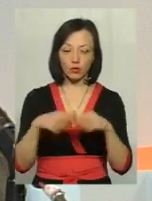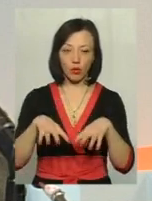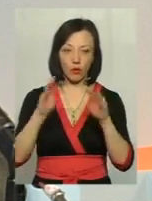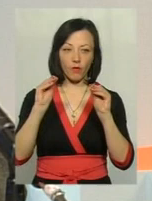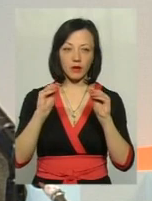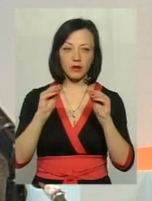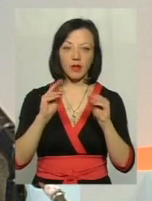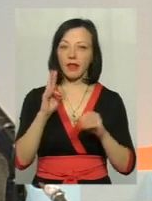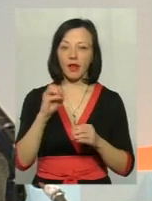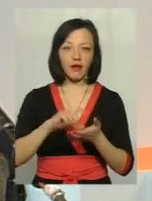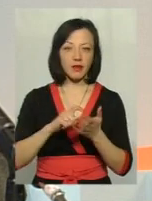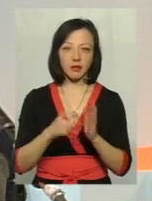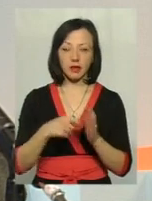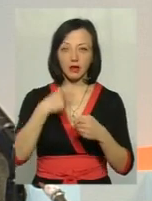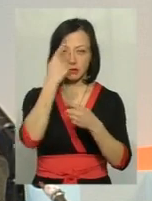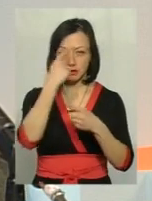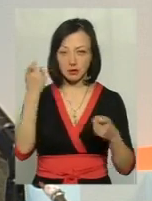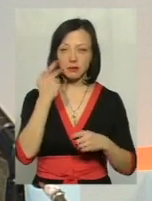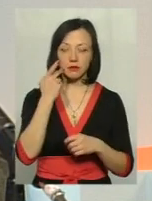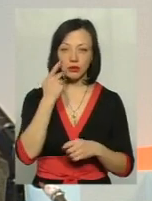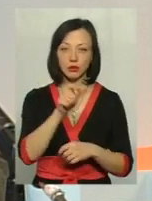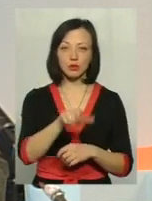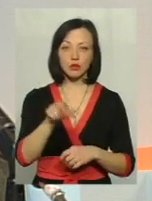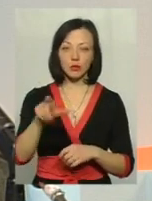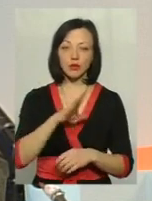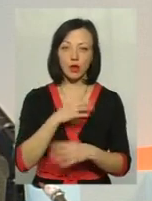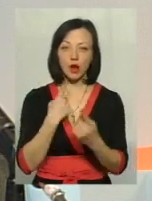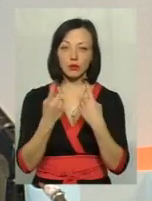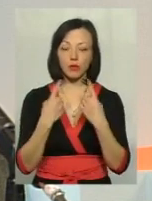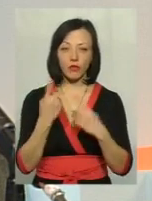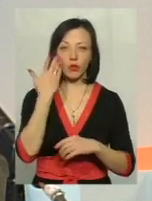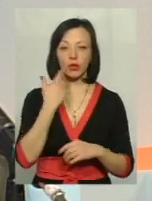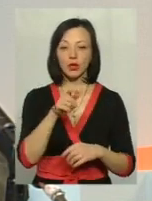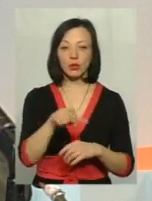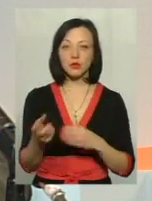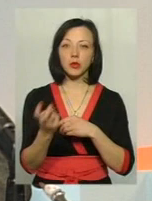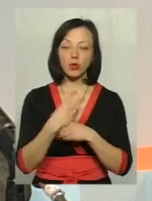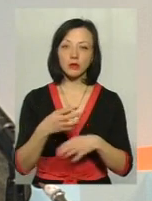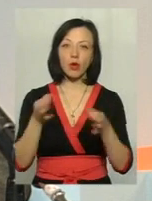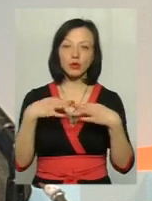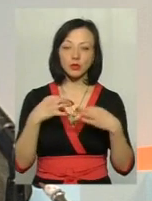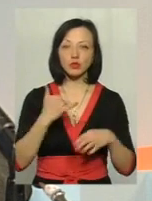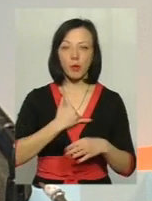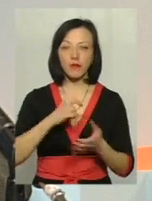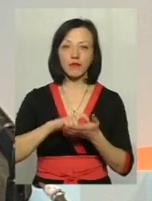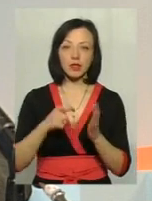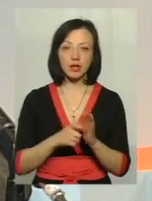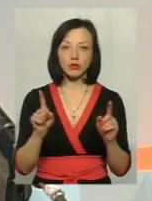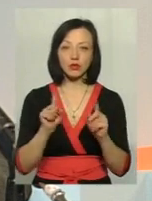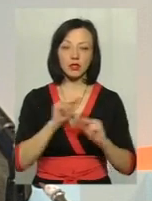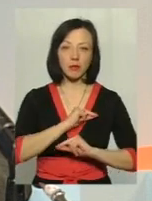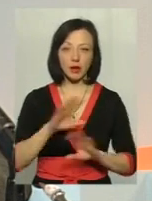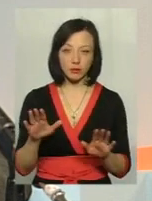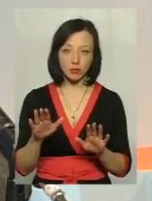внутрішньобудинкових, тобто не квартир. Хочу наголосити, і завжди з людьми була мова, коли люди приходять і розказують, що у мене в квартирі щось там не